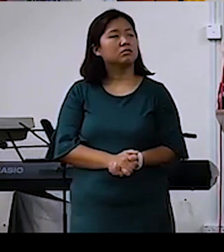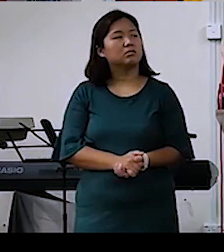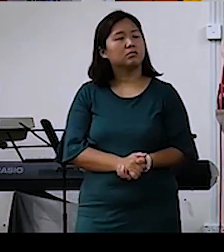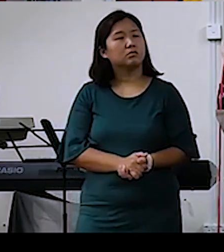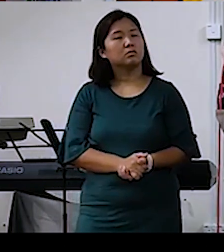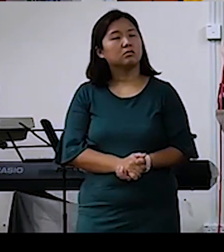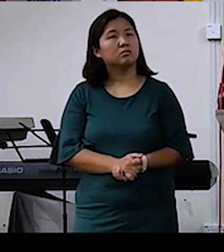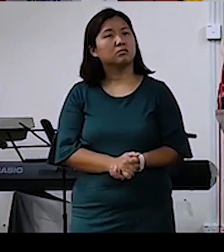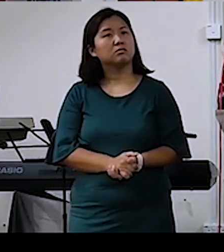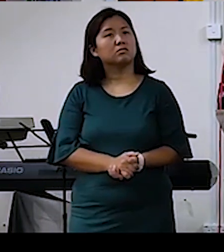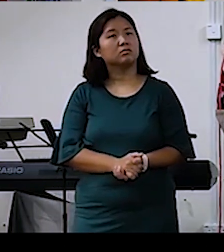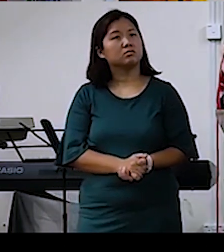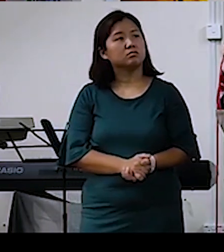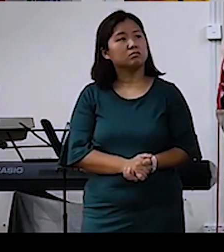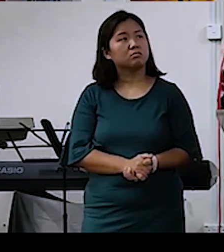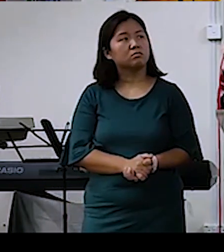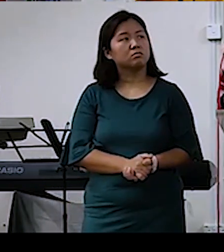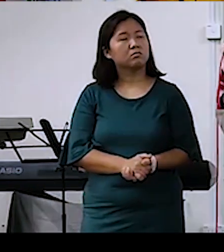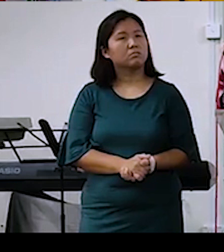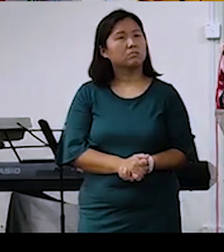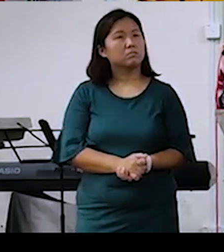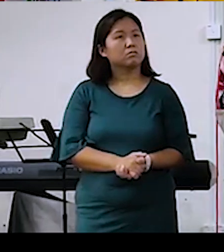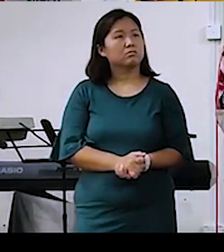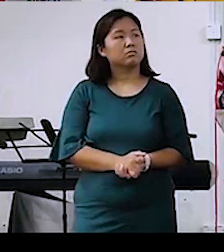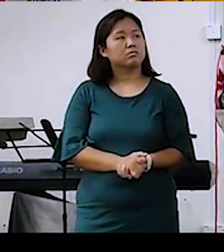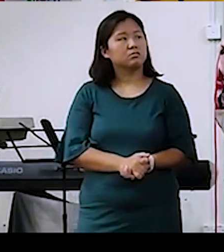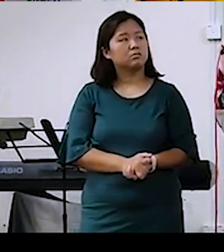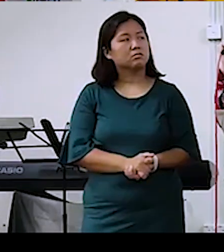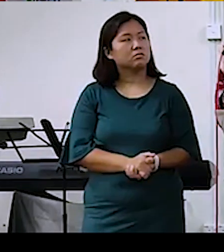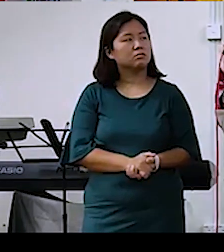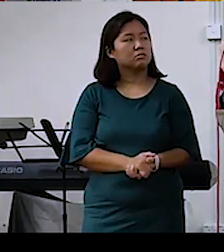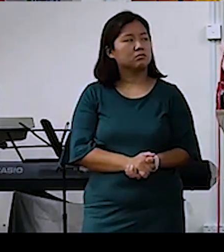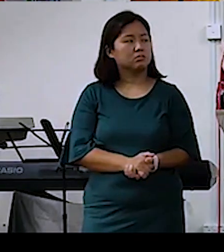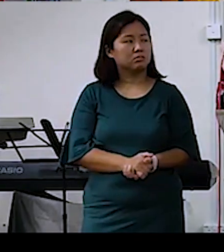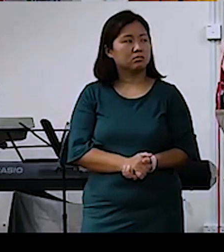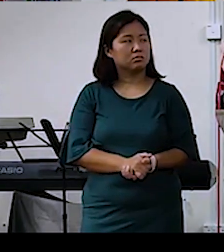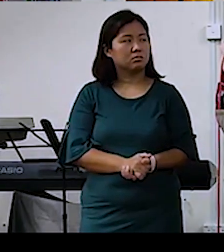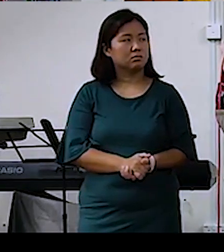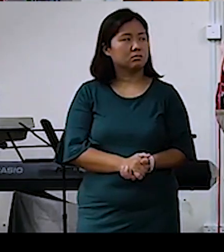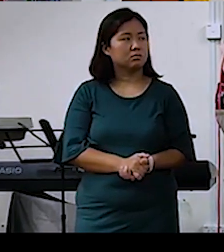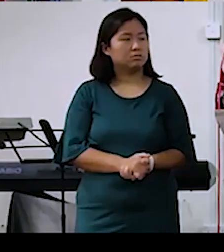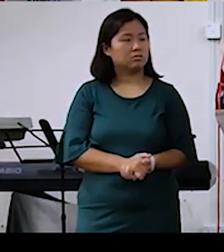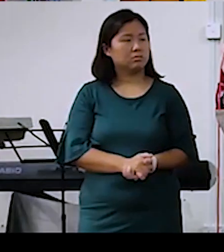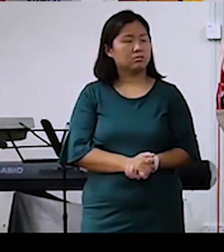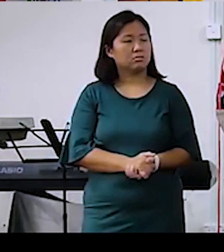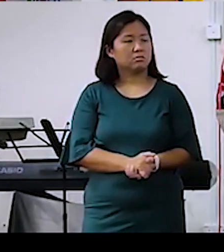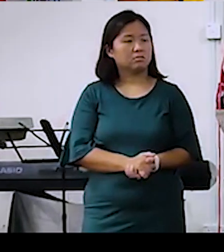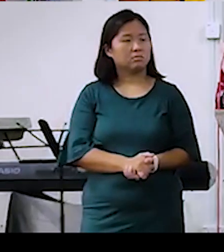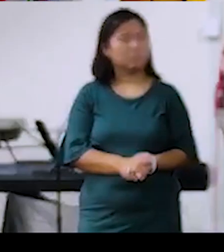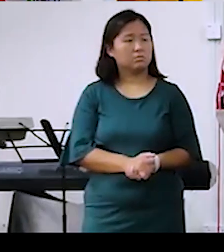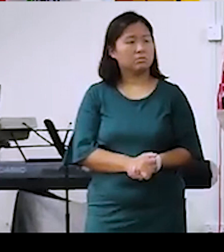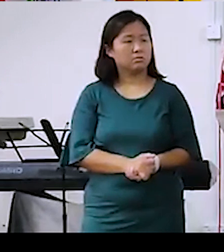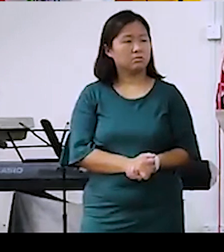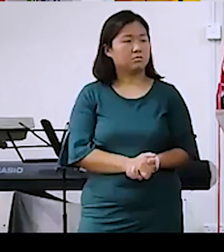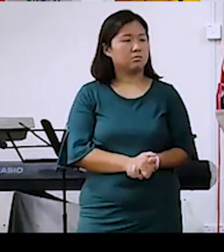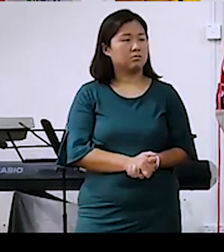鬼和天使呢不会知道。所以呢，我们要弃绝。所以我们宣告的东西呢是要正面的，我们要宣告弃绝我们生命里面的